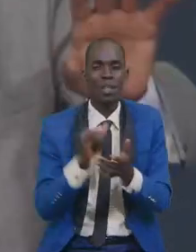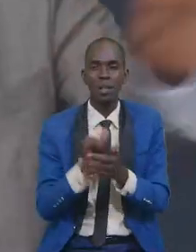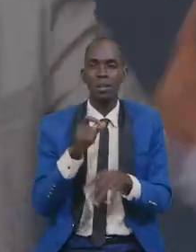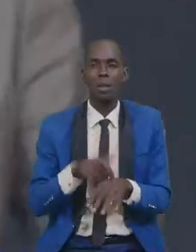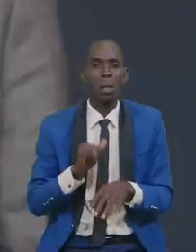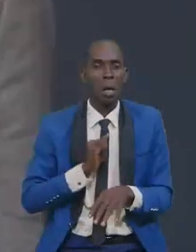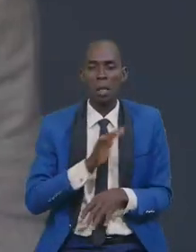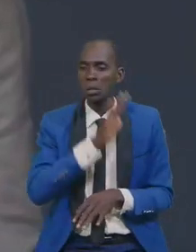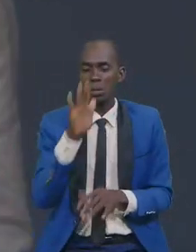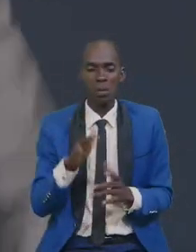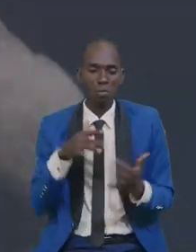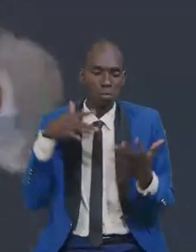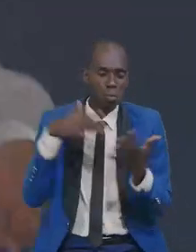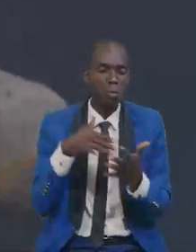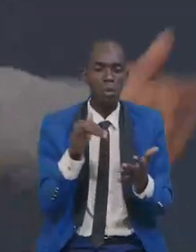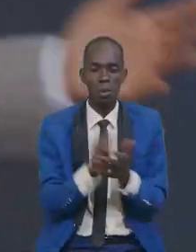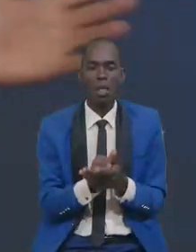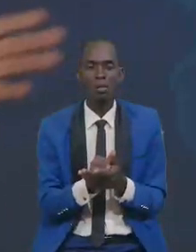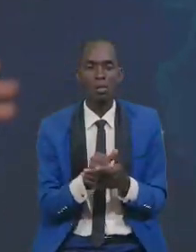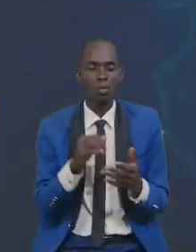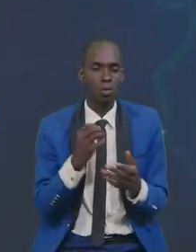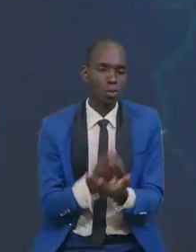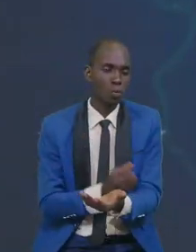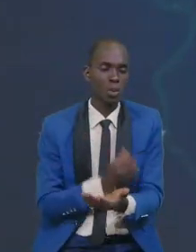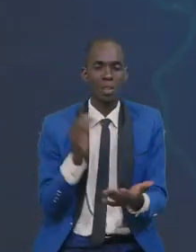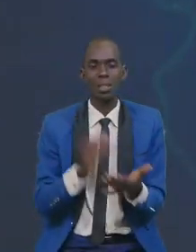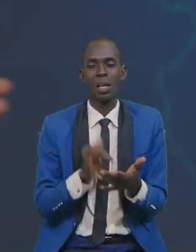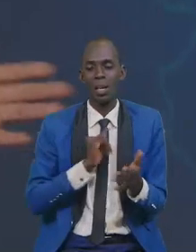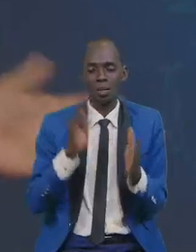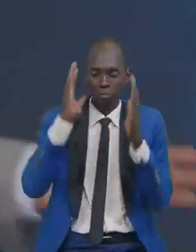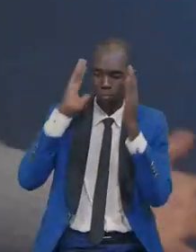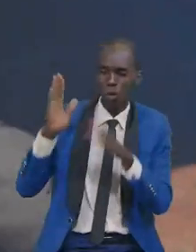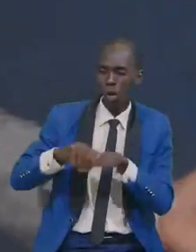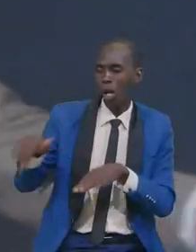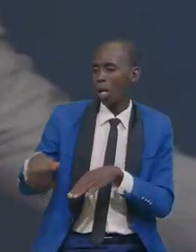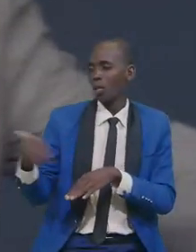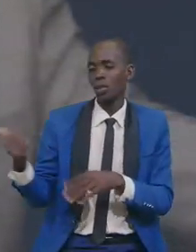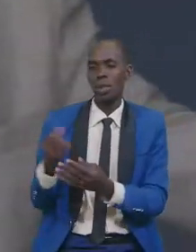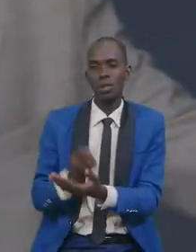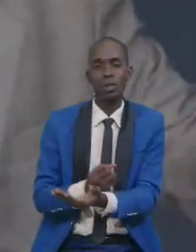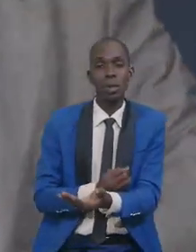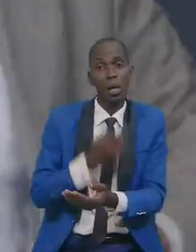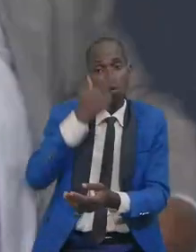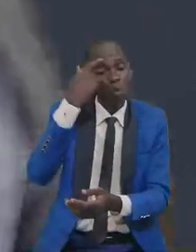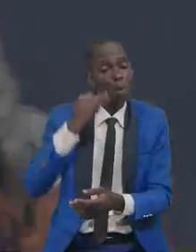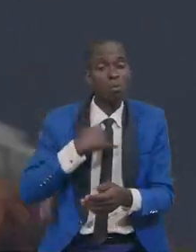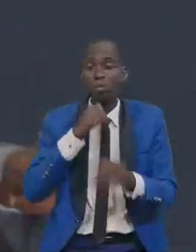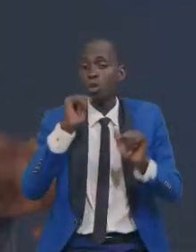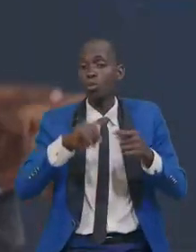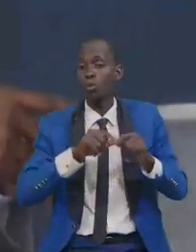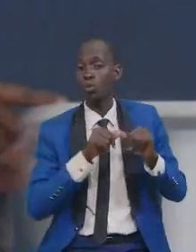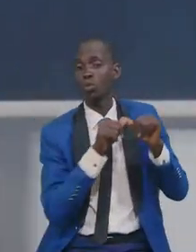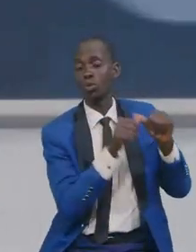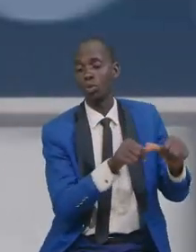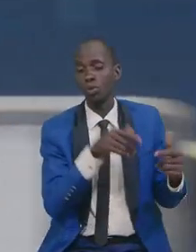temps-là, je n'ai plus étudié cette matière. Aujourd'hui, j'étudie autre chose. Et parce que je n'ai plus